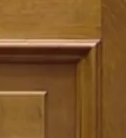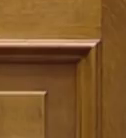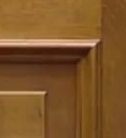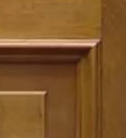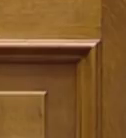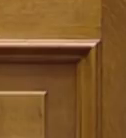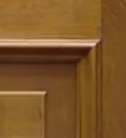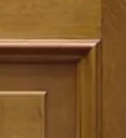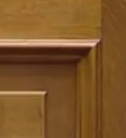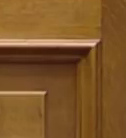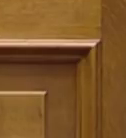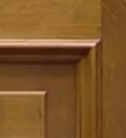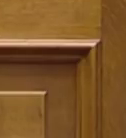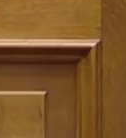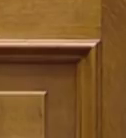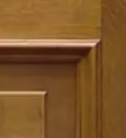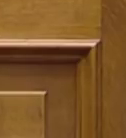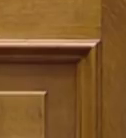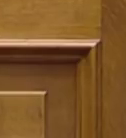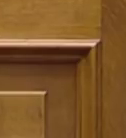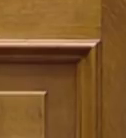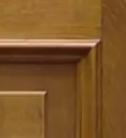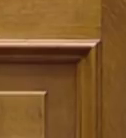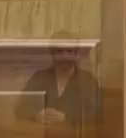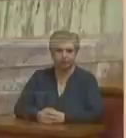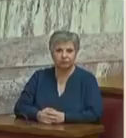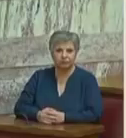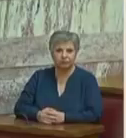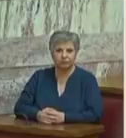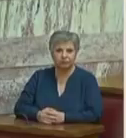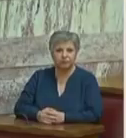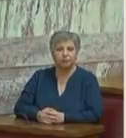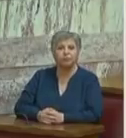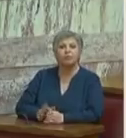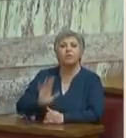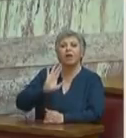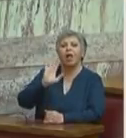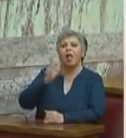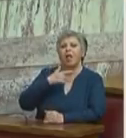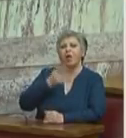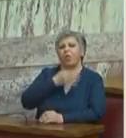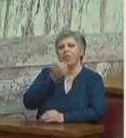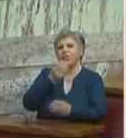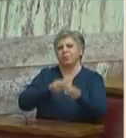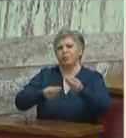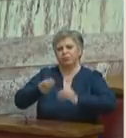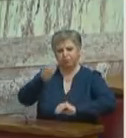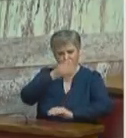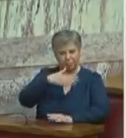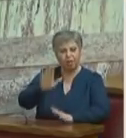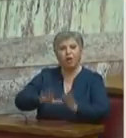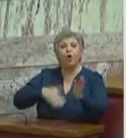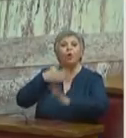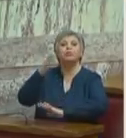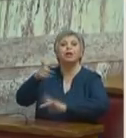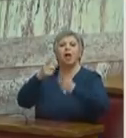Δεν θα σας απασχολήσω με τα νομικά θέματα. Πήγα στην Επιτροπή όχι επειδή με κάλεσε, αλλά επειδή το ζήτησα επιμόνως.